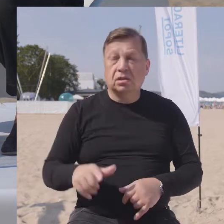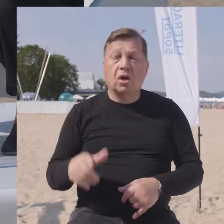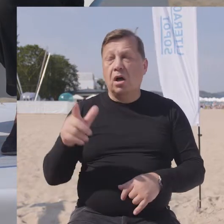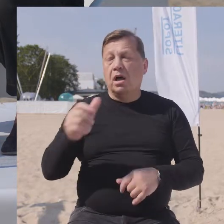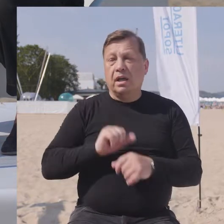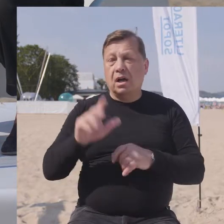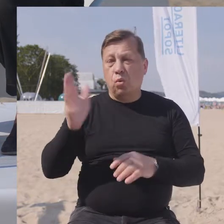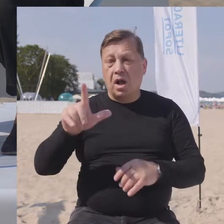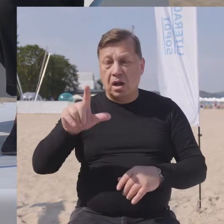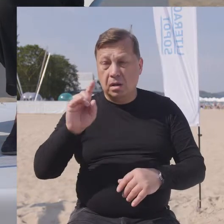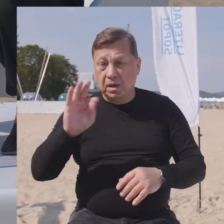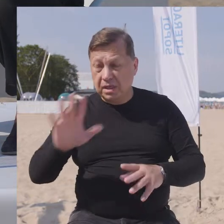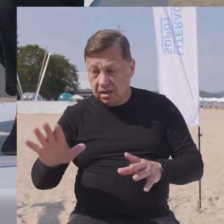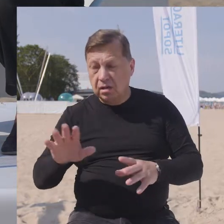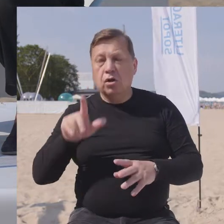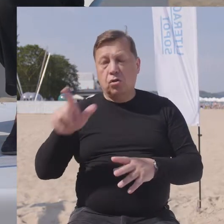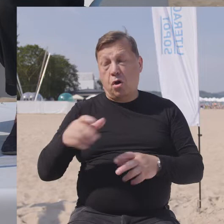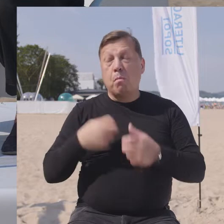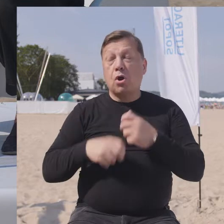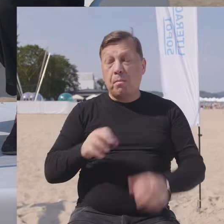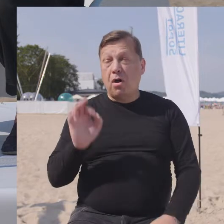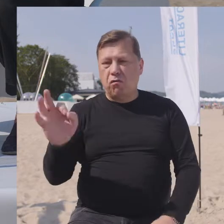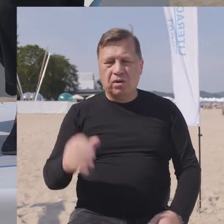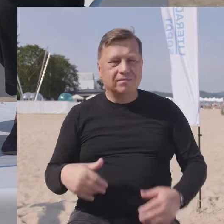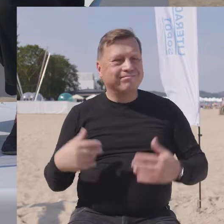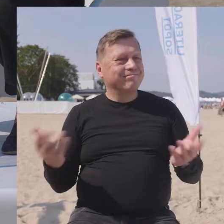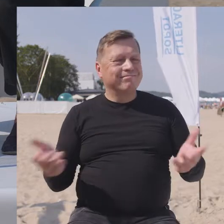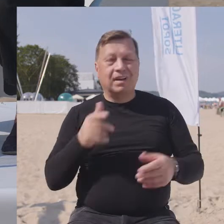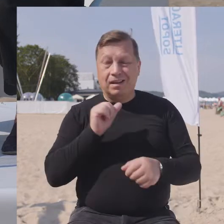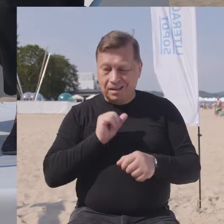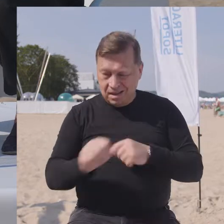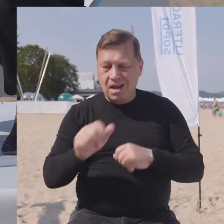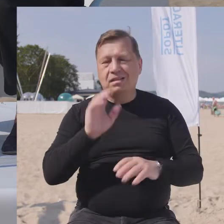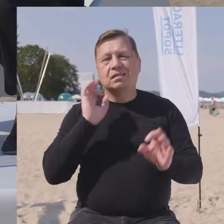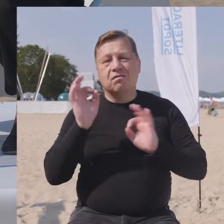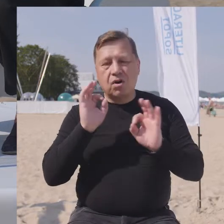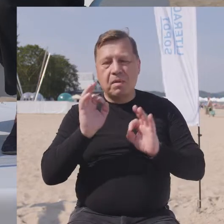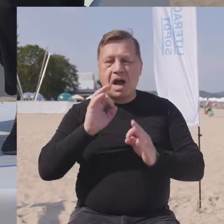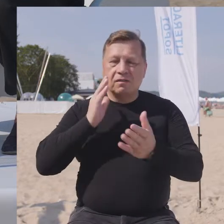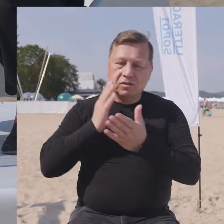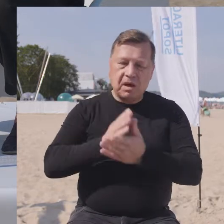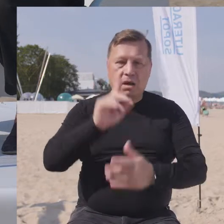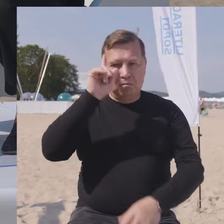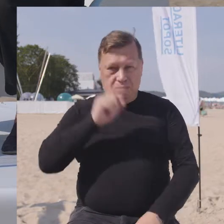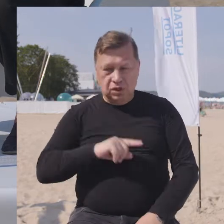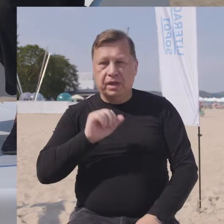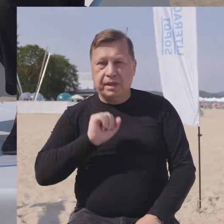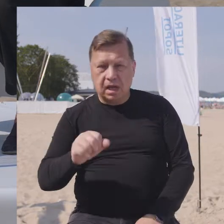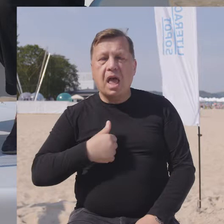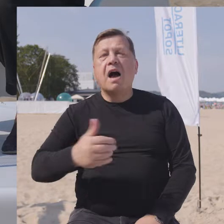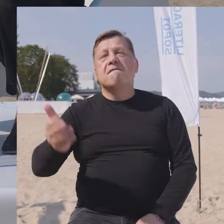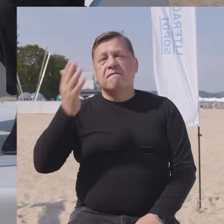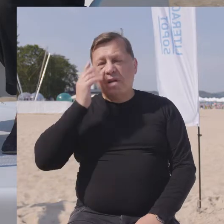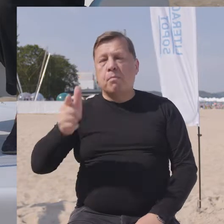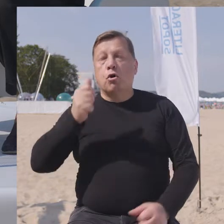problem. Naprawdę jest gdzie szukać informacji, wsparcia, również psychologicznego. Tak, rozumiem, że może być to szok,